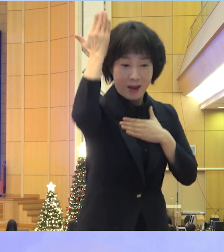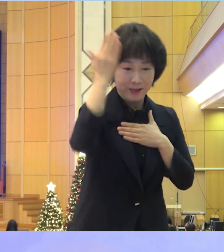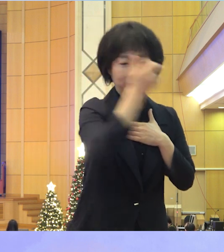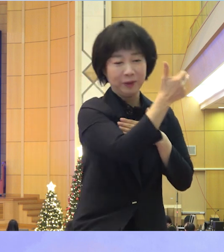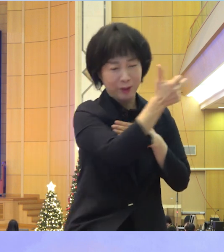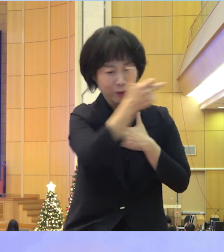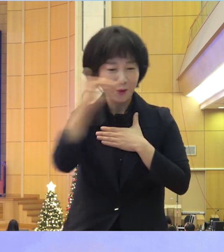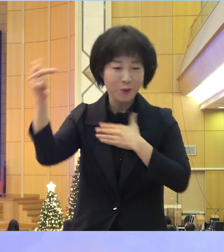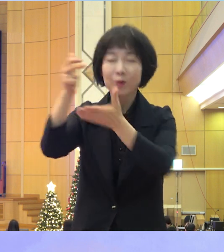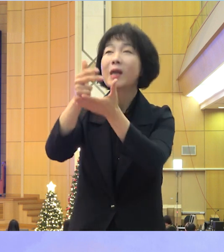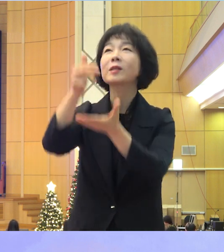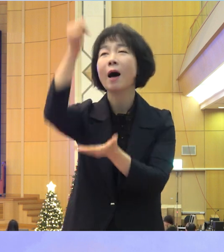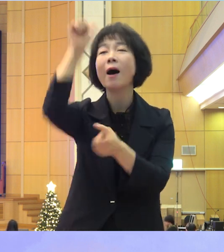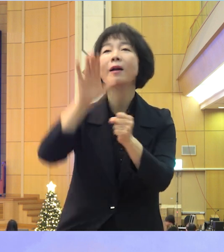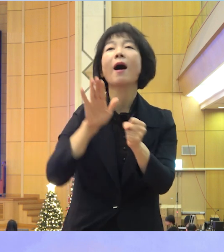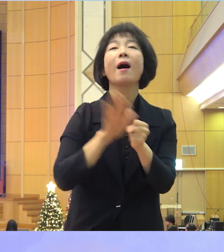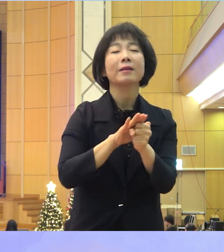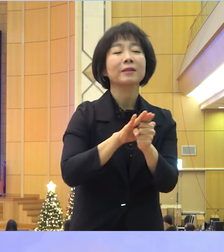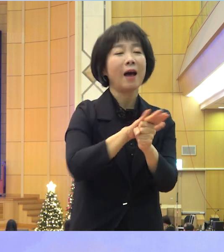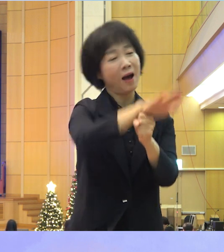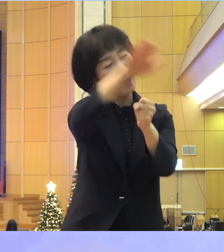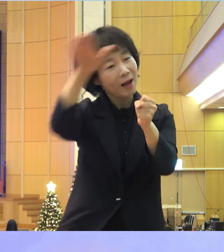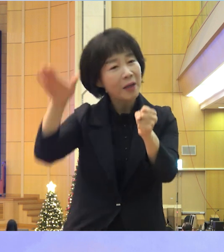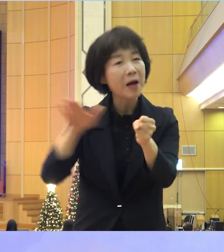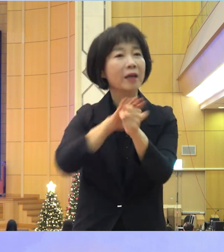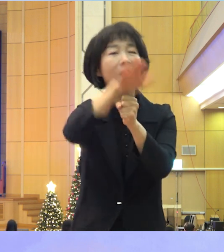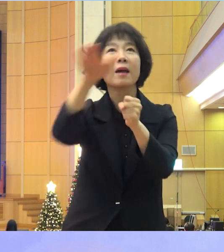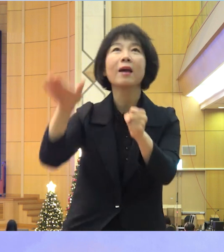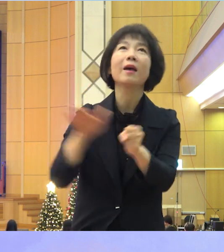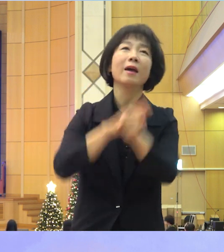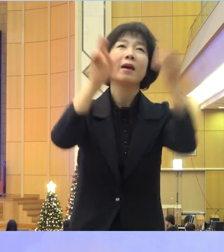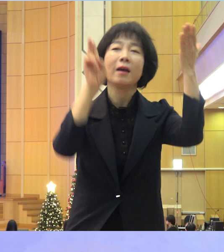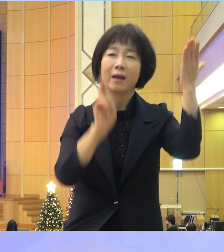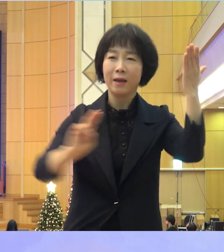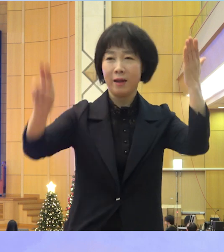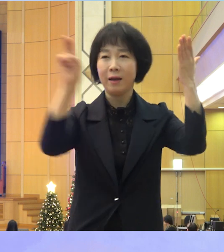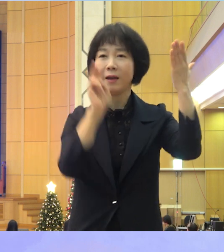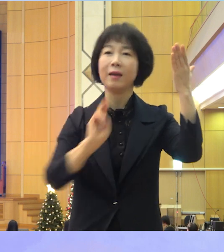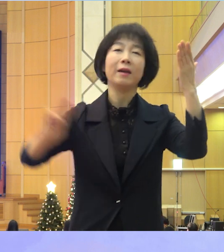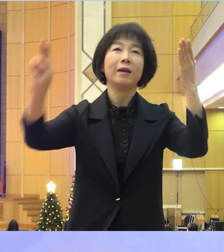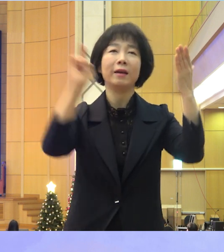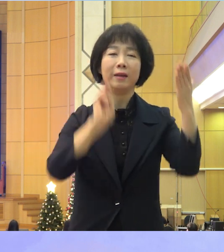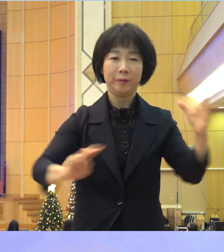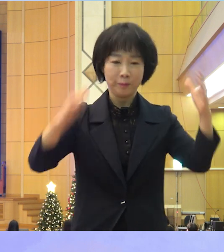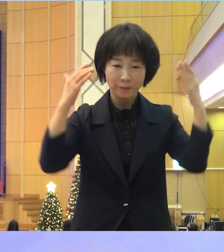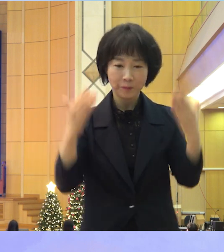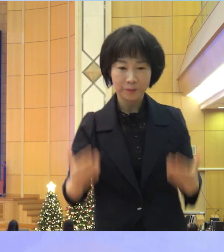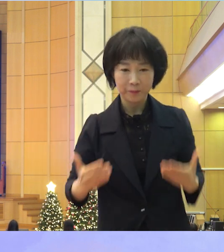변화되었네. 크신 주의 사랑 찬양해.